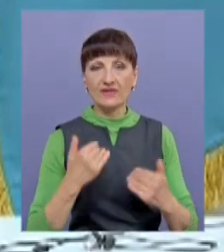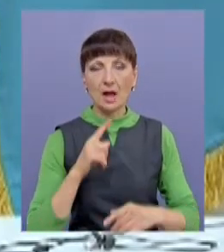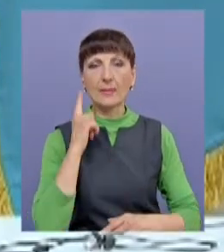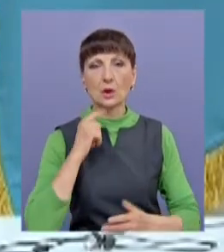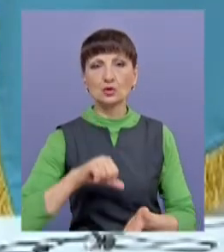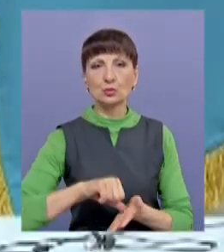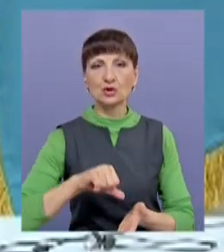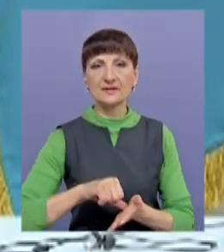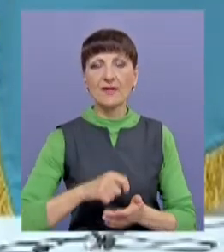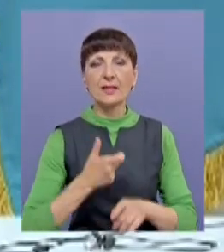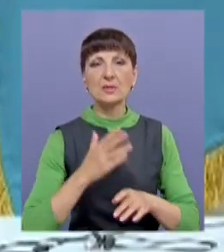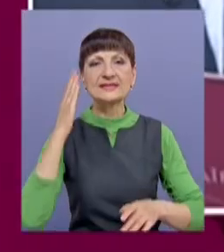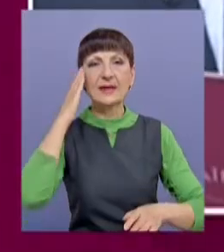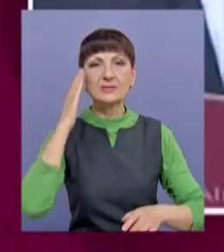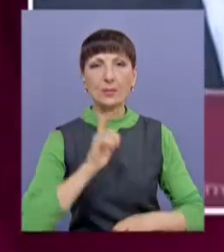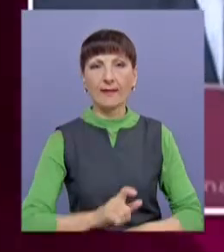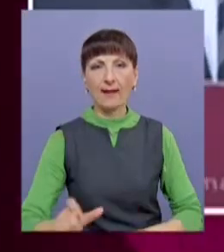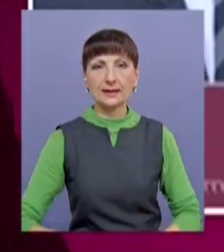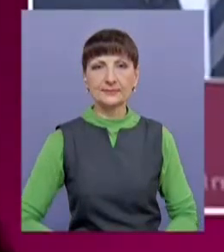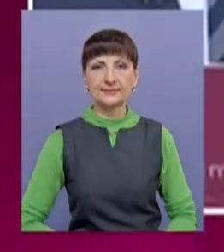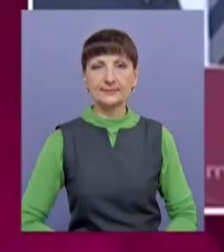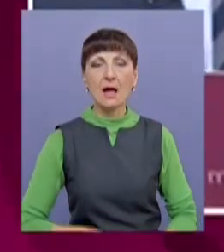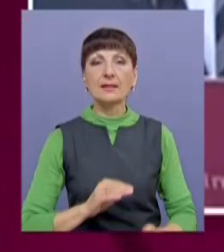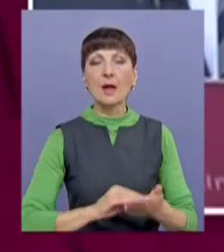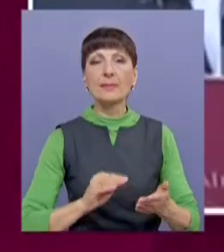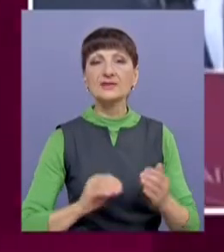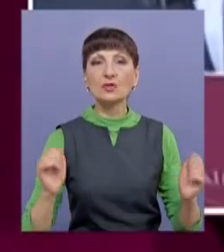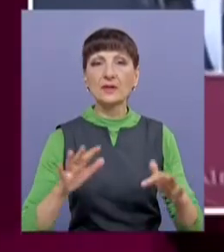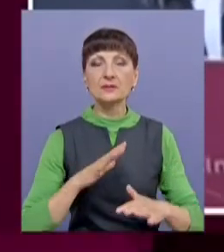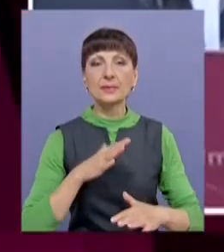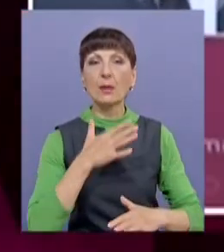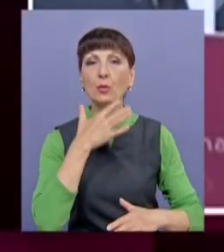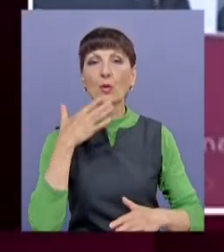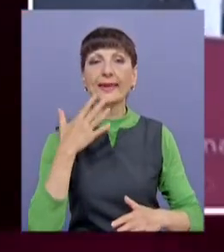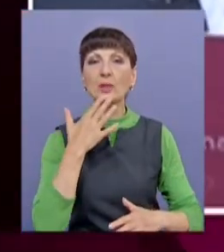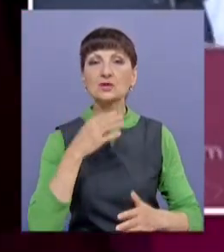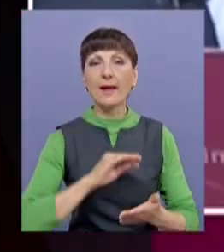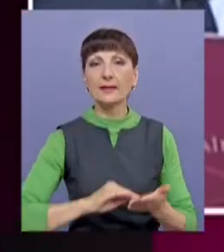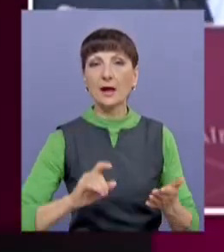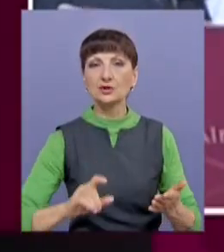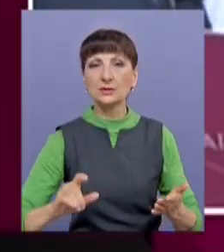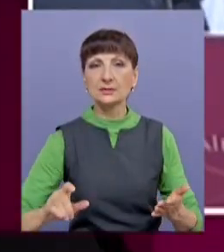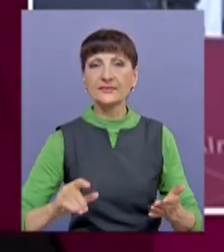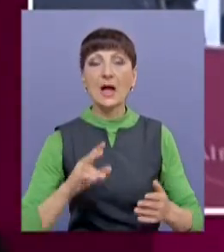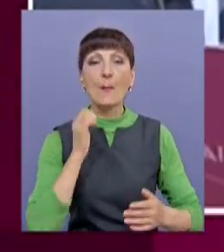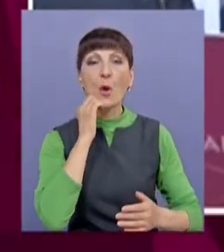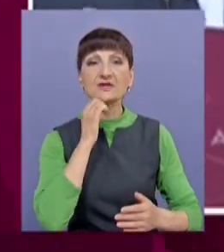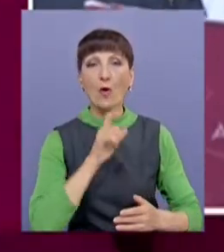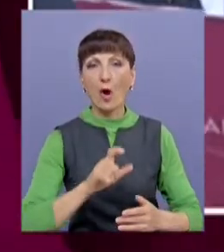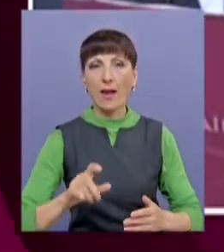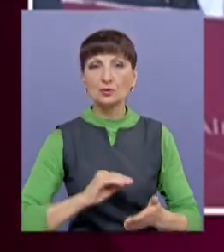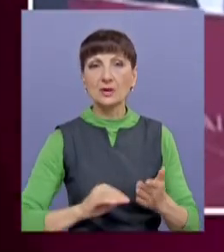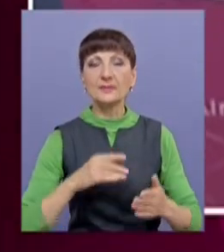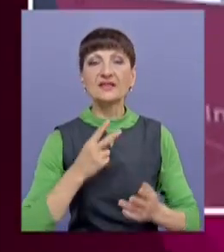привлекать наиболее способные кадры. На пресс-конференции было немало иностранных репортеров. Коллеги из Москвы дважды спросили